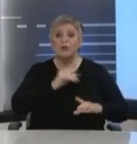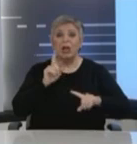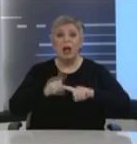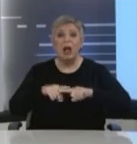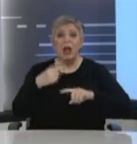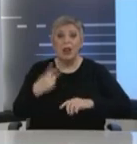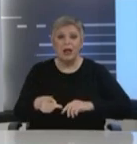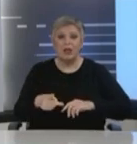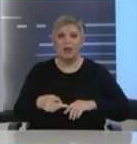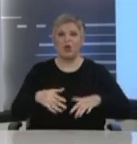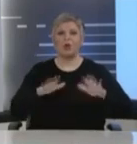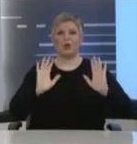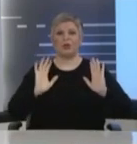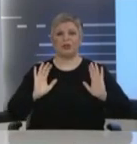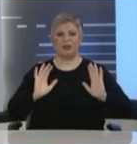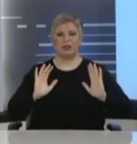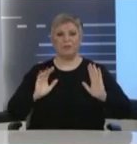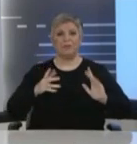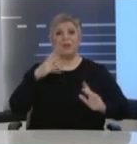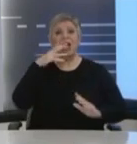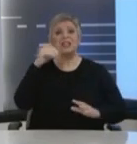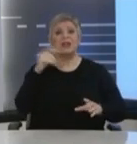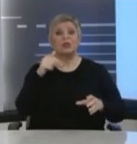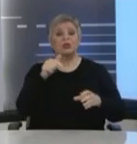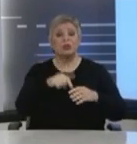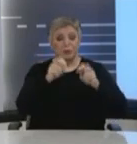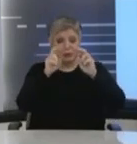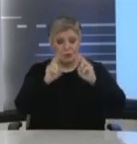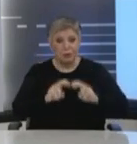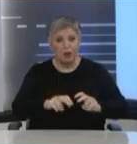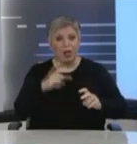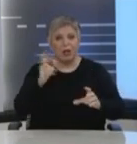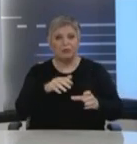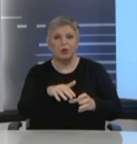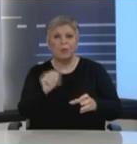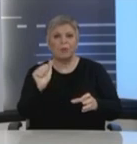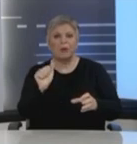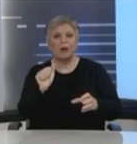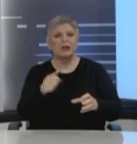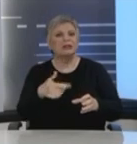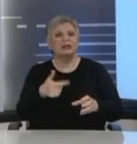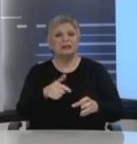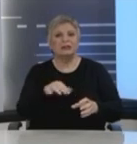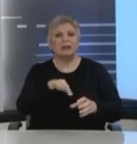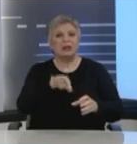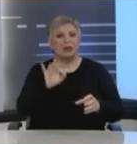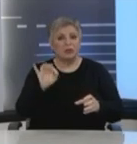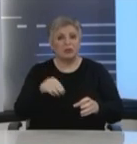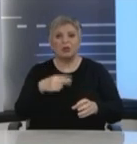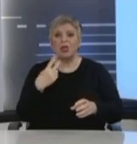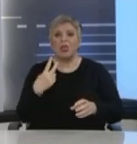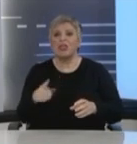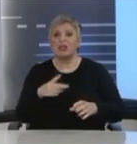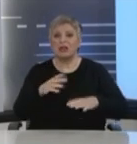εσάς. Γι' αυτό εξαιρέσατε από τον έλεγχο θρασίτατα τη διερεύνηση των δικών σας